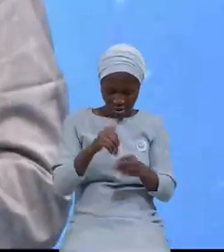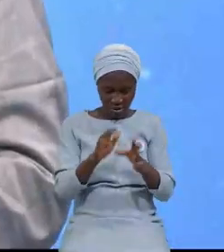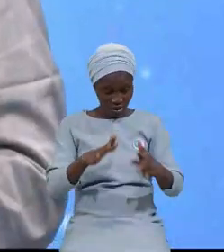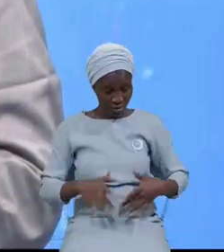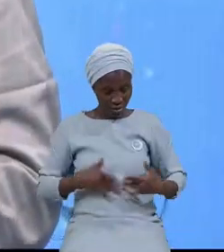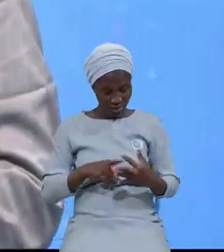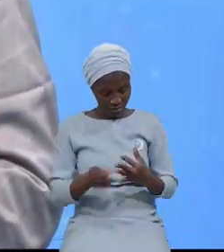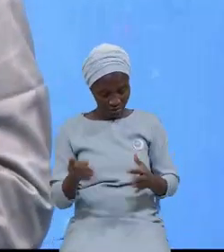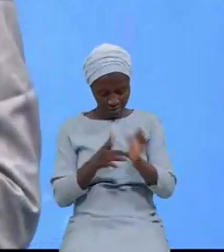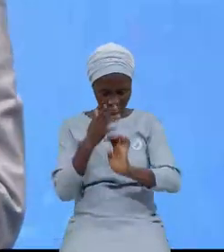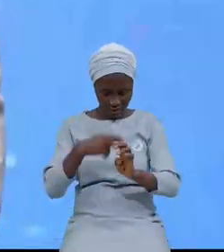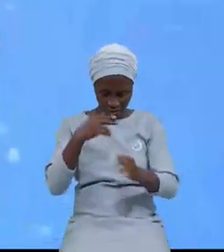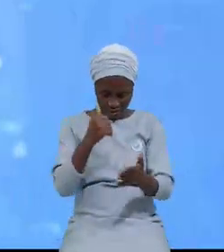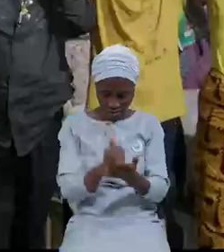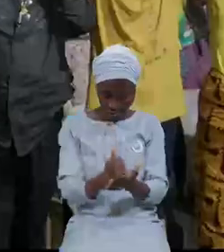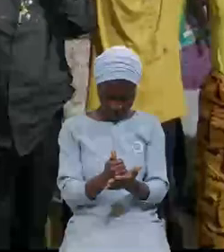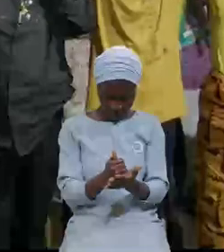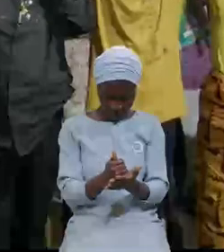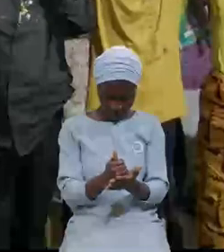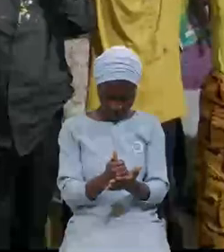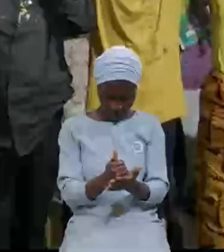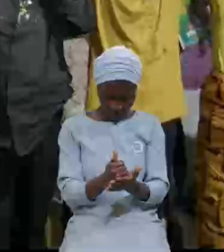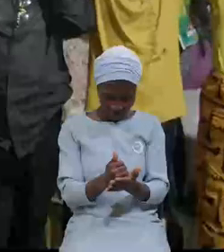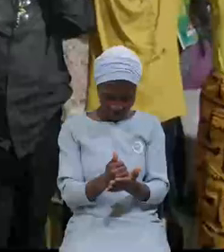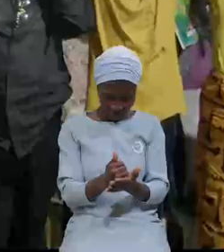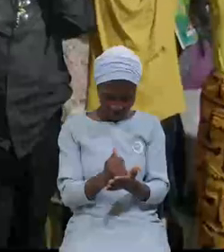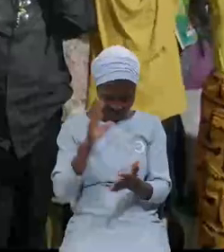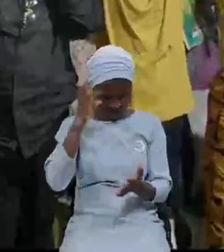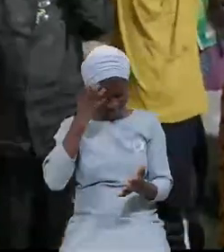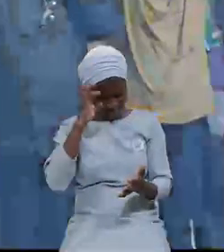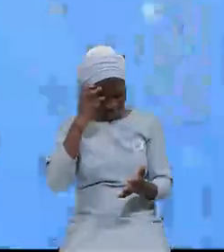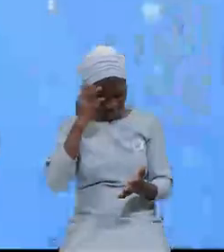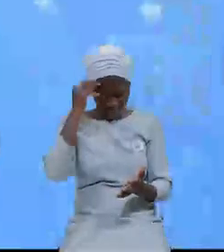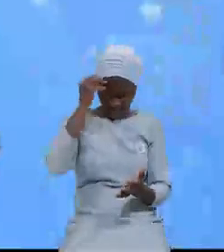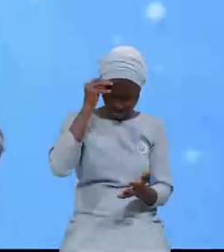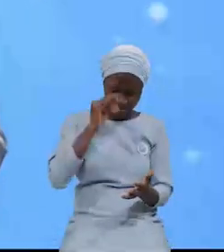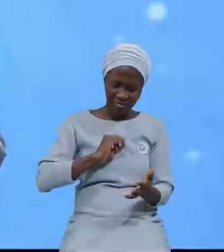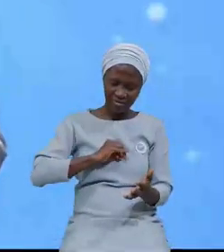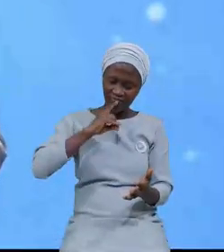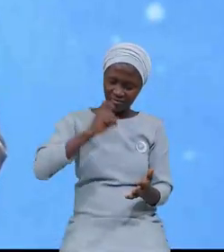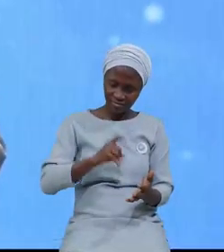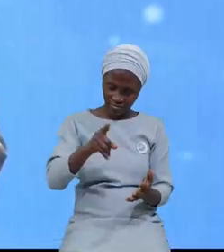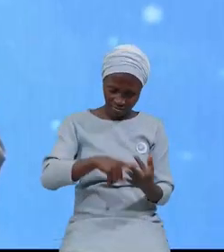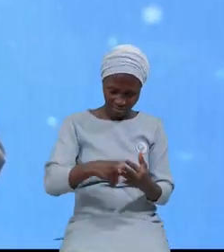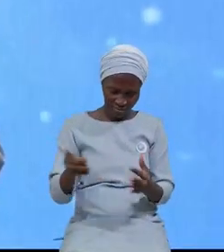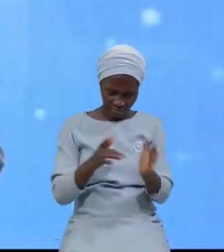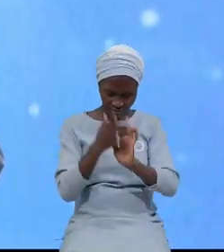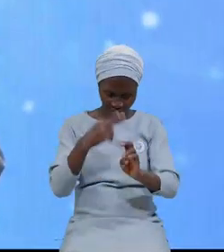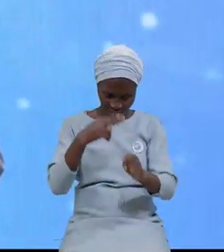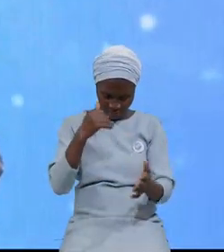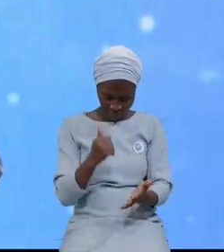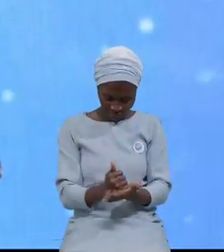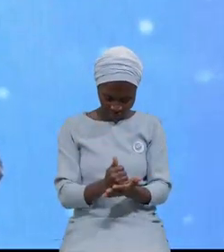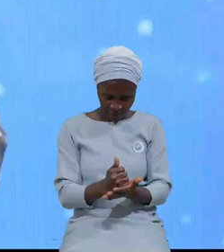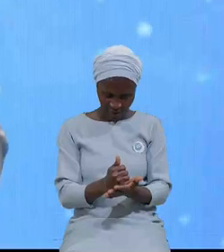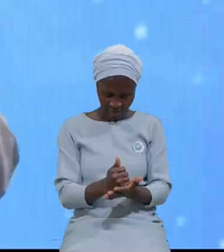ta vie sors au nom de Jésus insanité folie je te commande sors